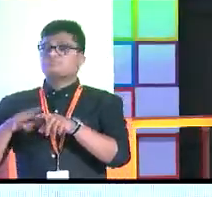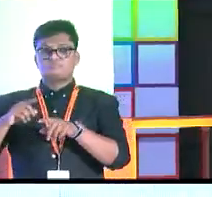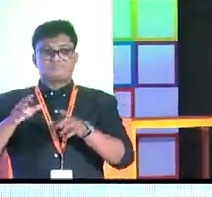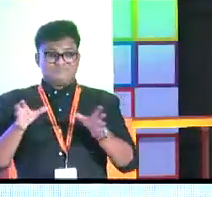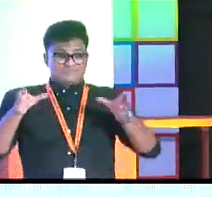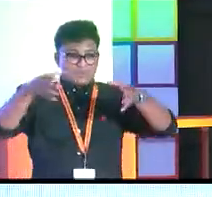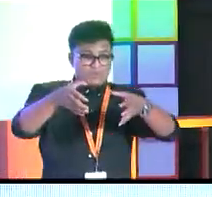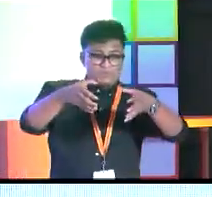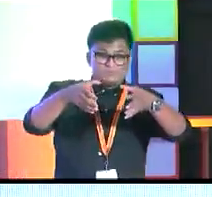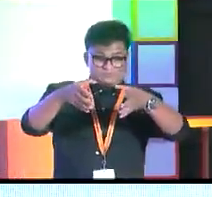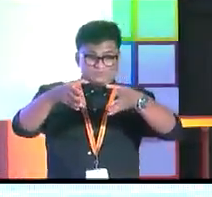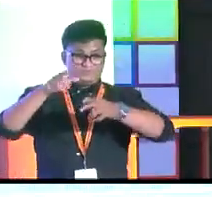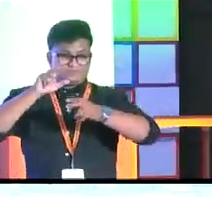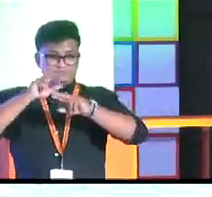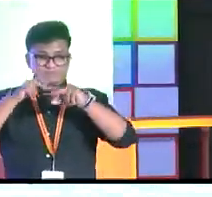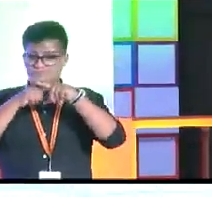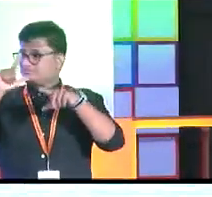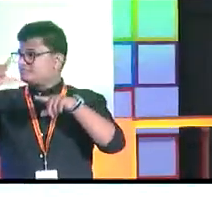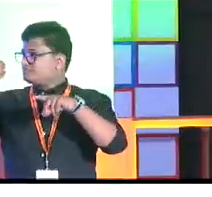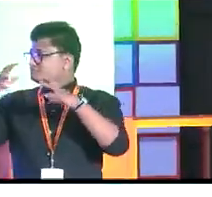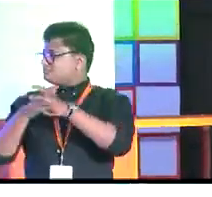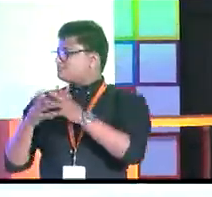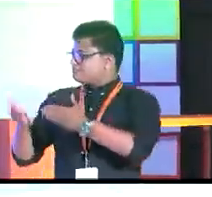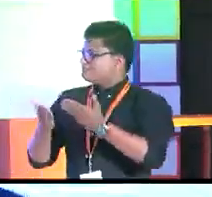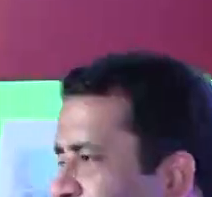थिंग इज़ एक्चुअली क्यूरेटेड बाई दीज टू पीपल.